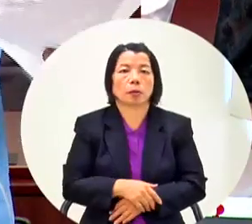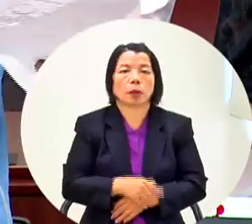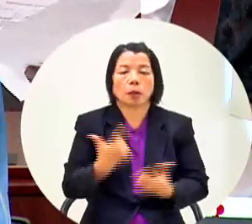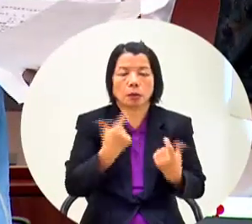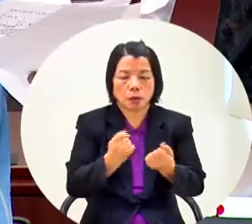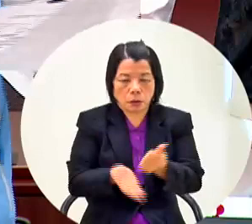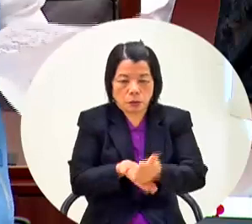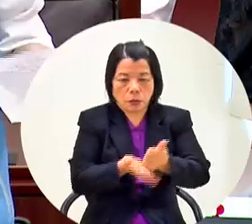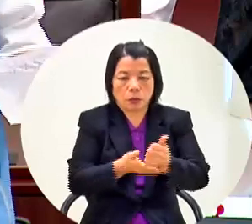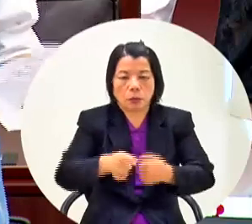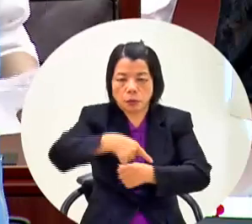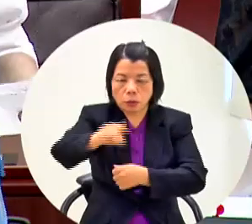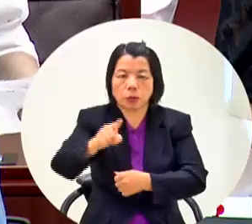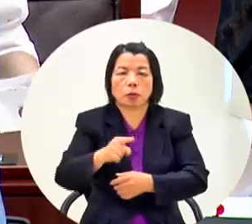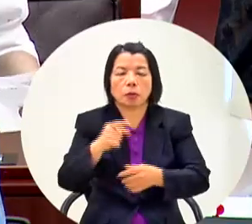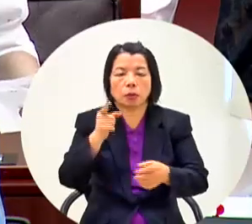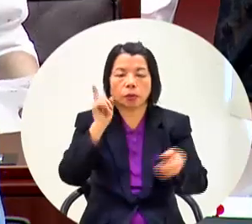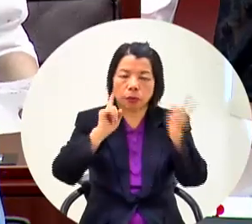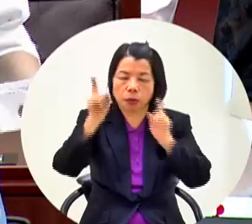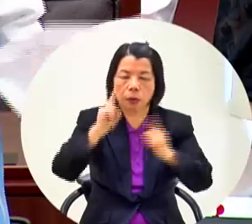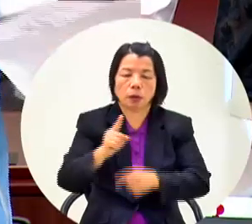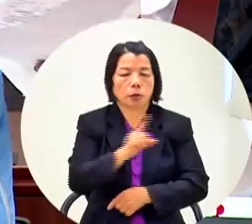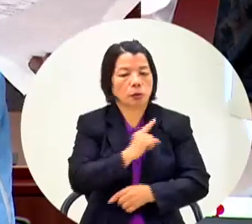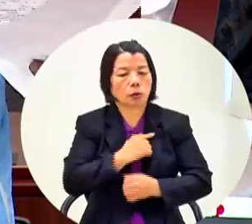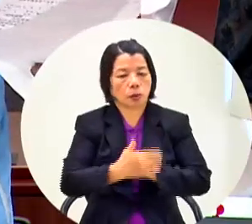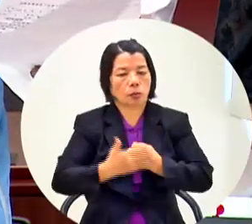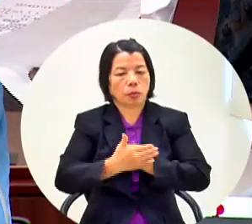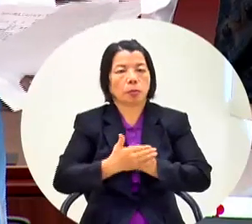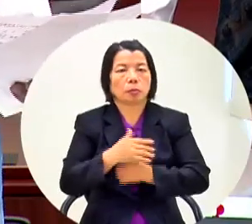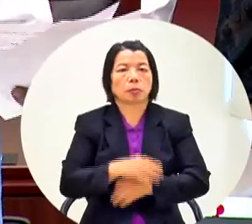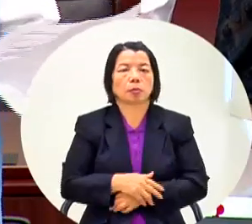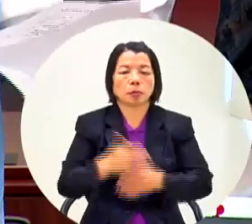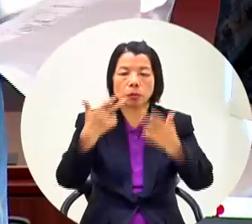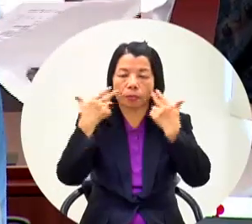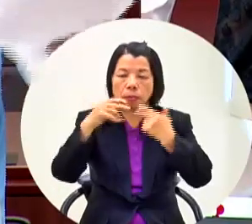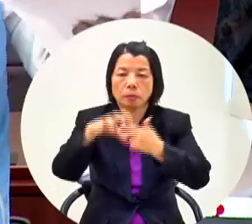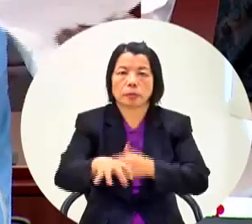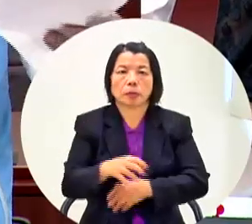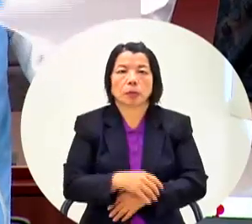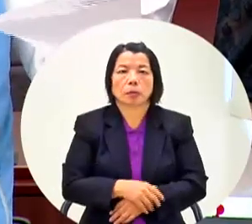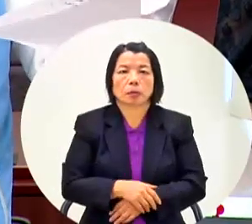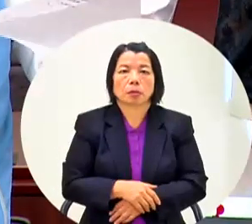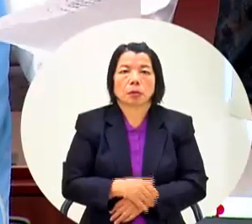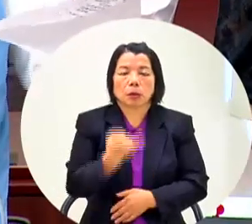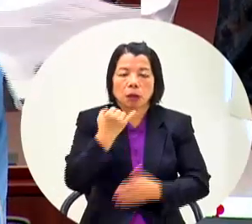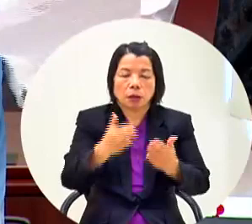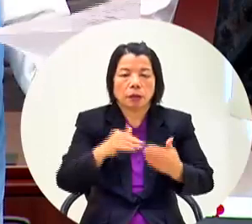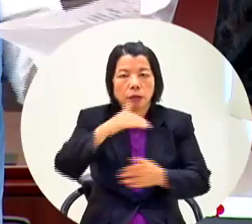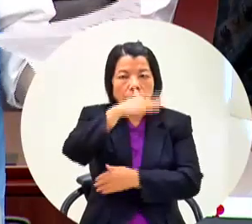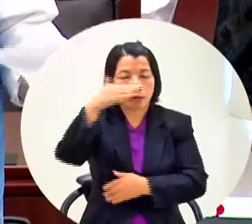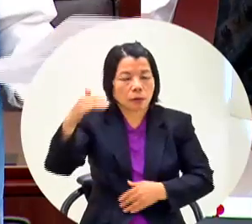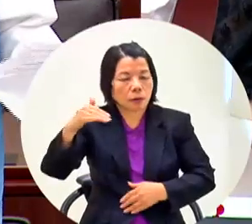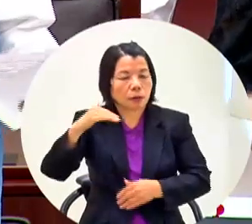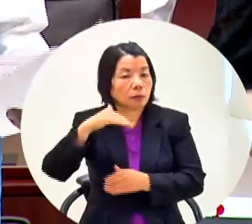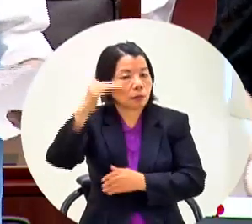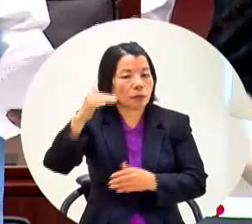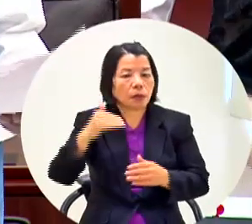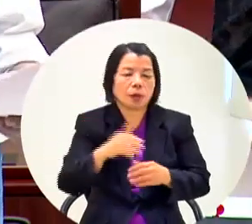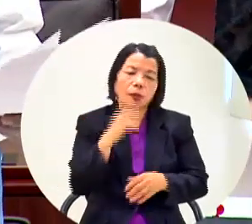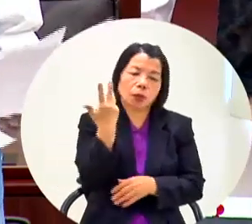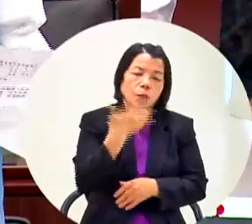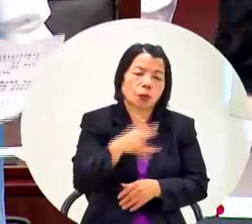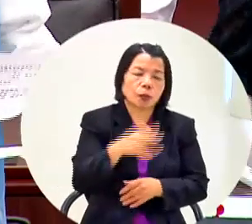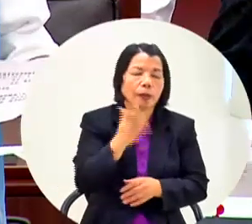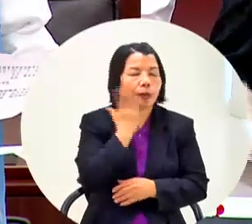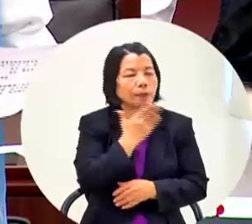励人去，反正自己防护好自己就好。我认为原住民地区可以说山高水美，人又温和热情，